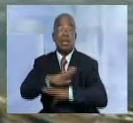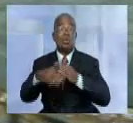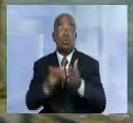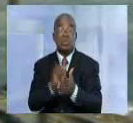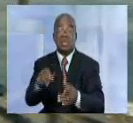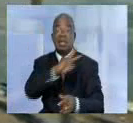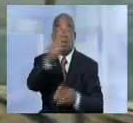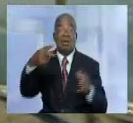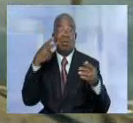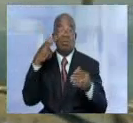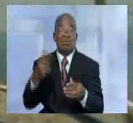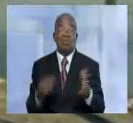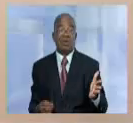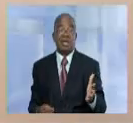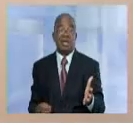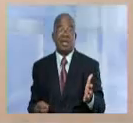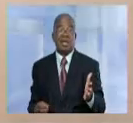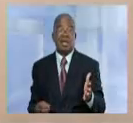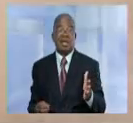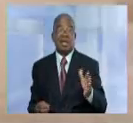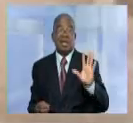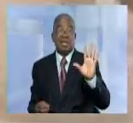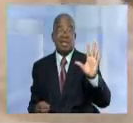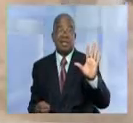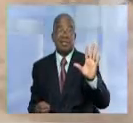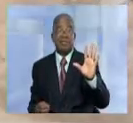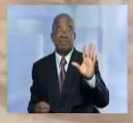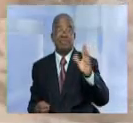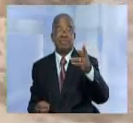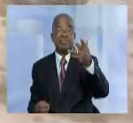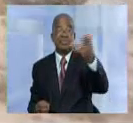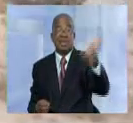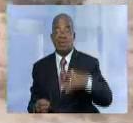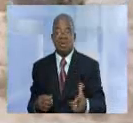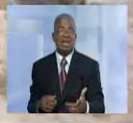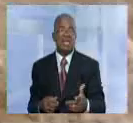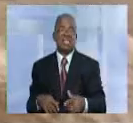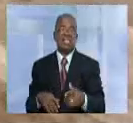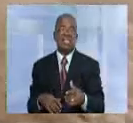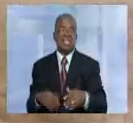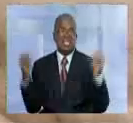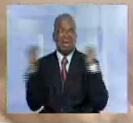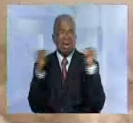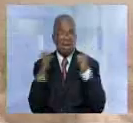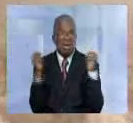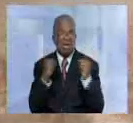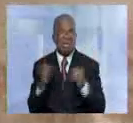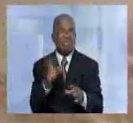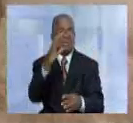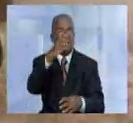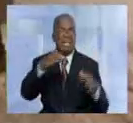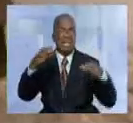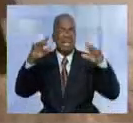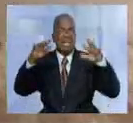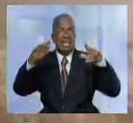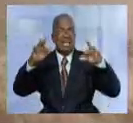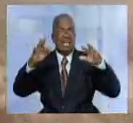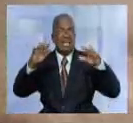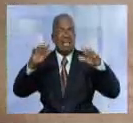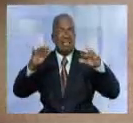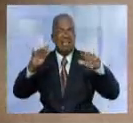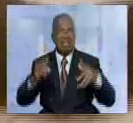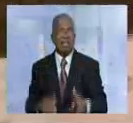les Américains n'avaient pas vu ça. Des températures ressenties jusqu'à moins 53 degrés. De quoi désorganiser une bonne partie du